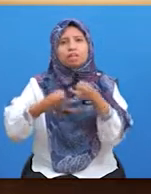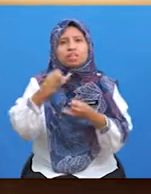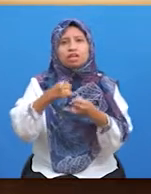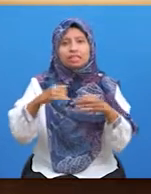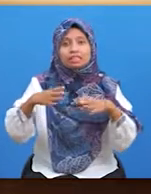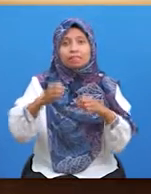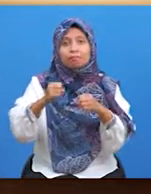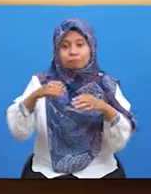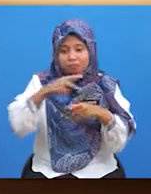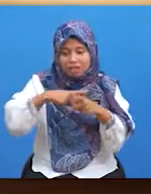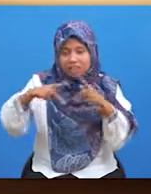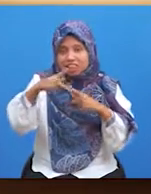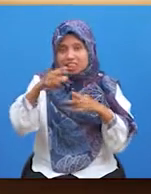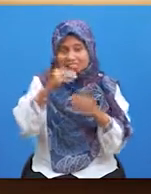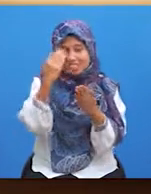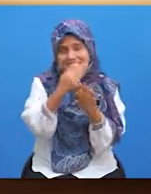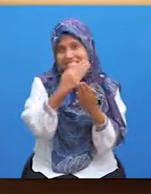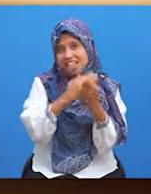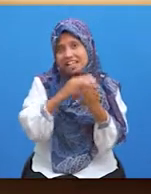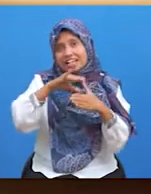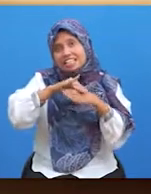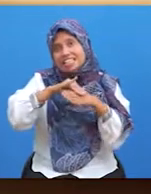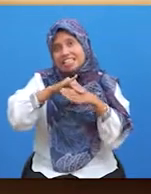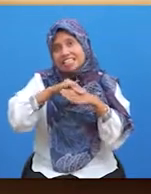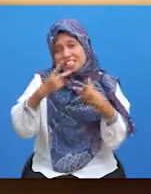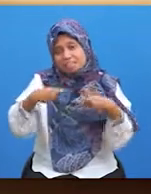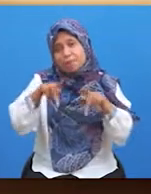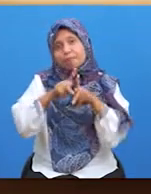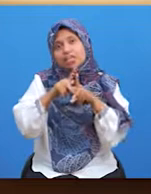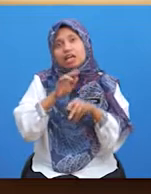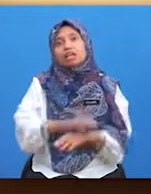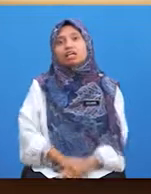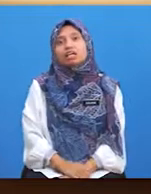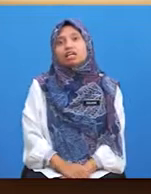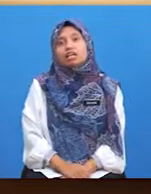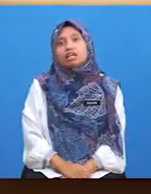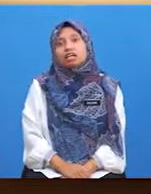analisis soalan dan menyenaraikan isi-isi penting.